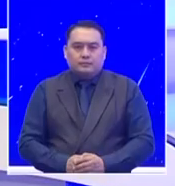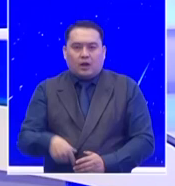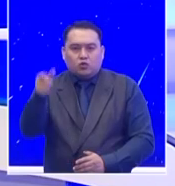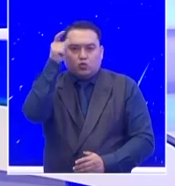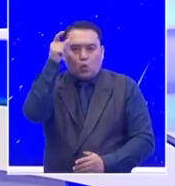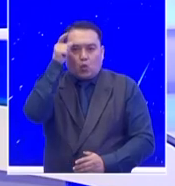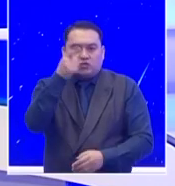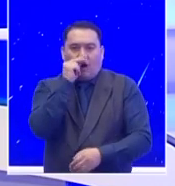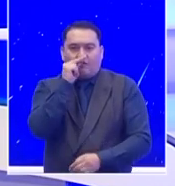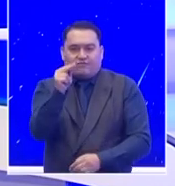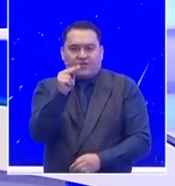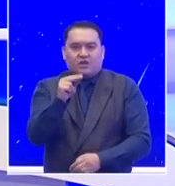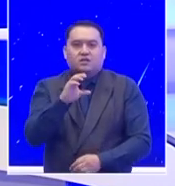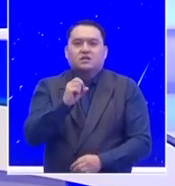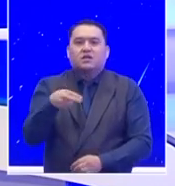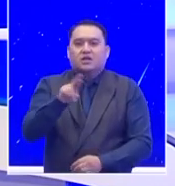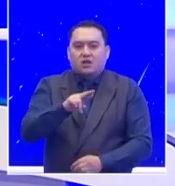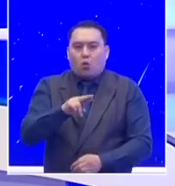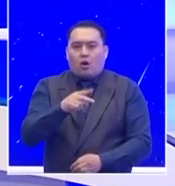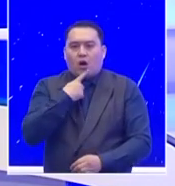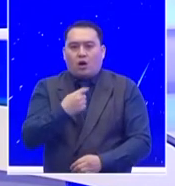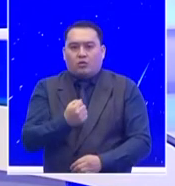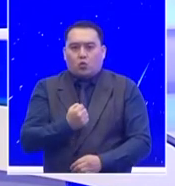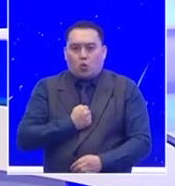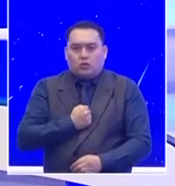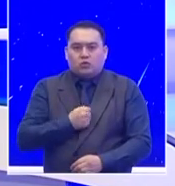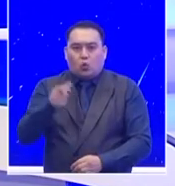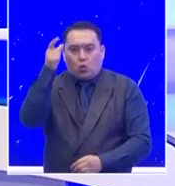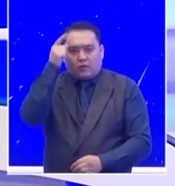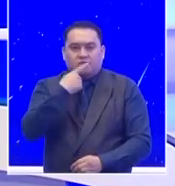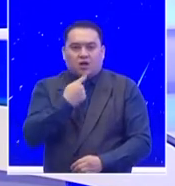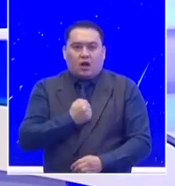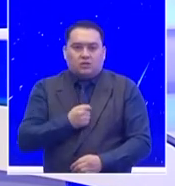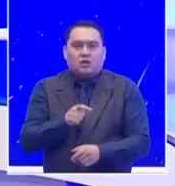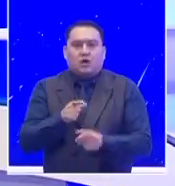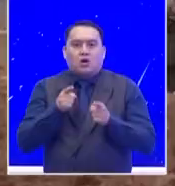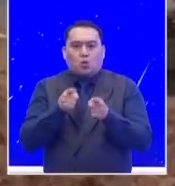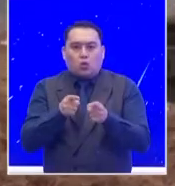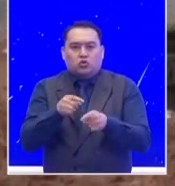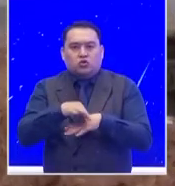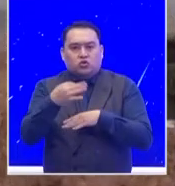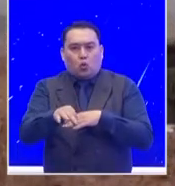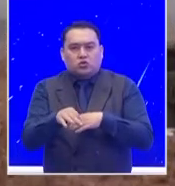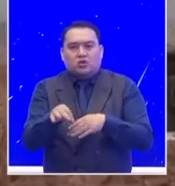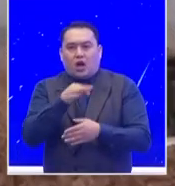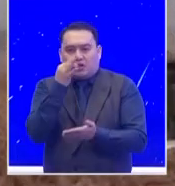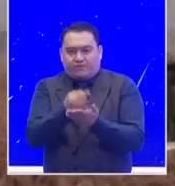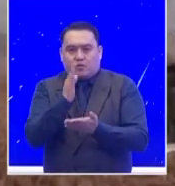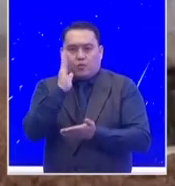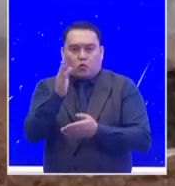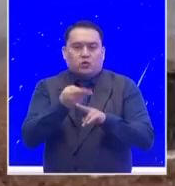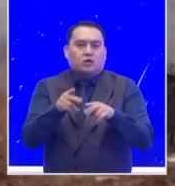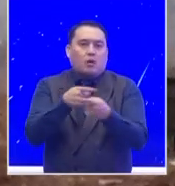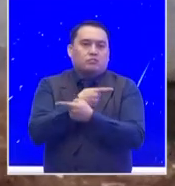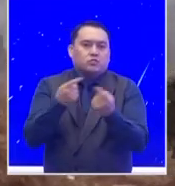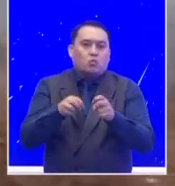Анкара вновь обвиняет сирийскую правительственную армию в убийстве турецких солдат и грозит жестким ответом. Как сообщили в